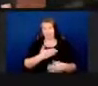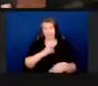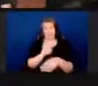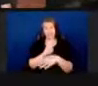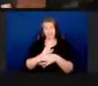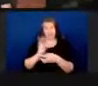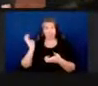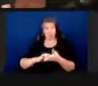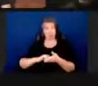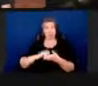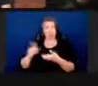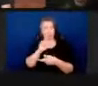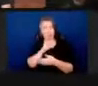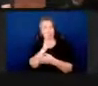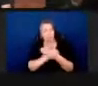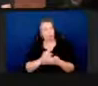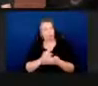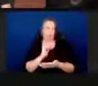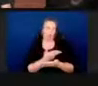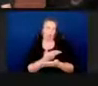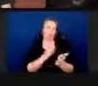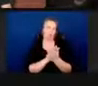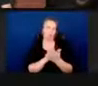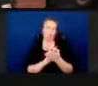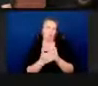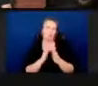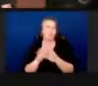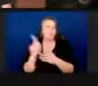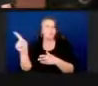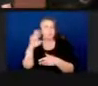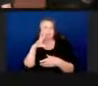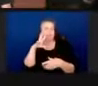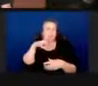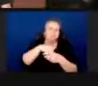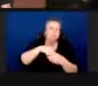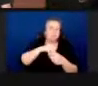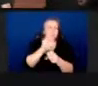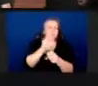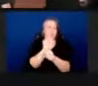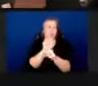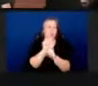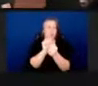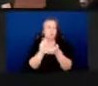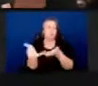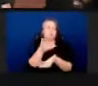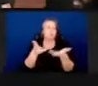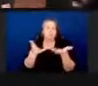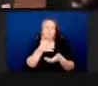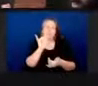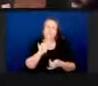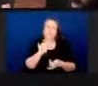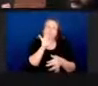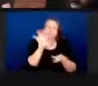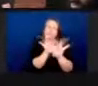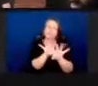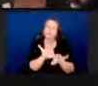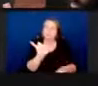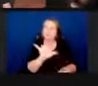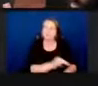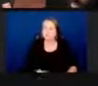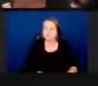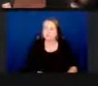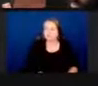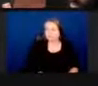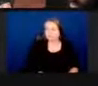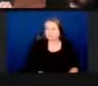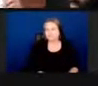Asante Tony. Tunaona kuwa iwapo tunahusisha wabia wetu wote, tunaona kuwa wafanya biashara kwa mfano